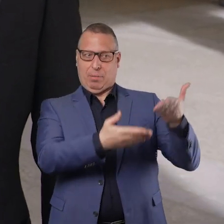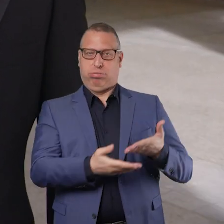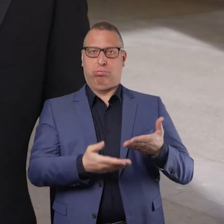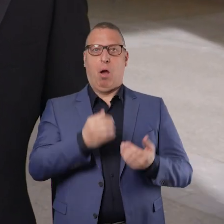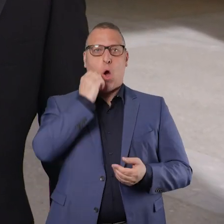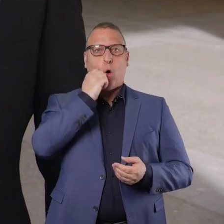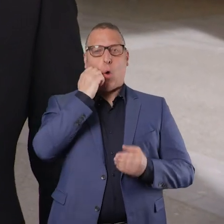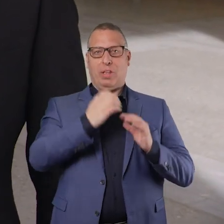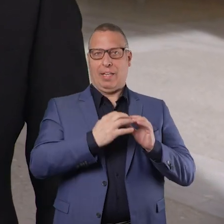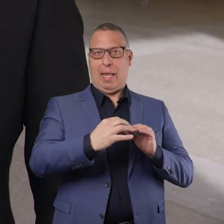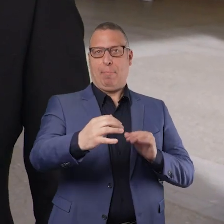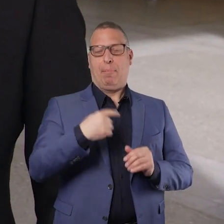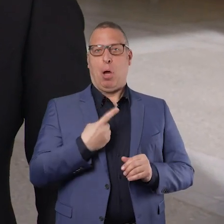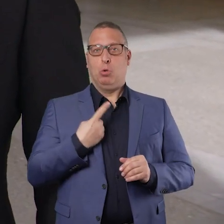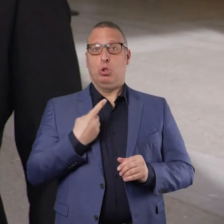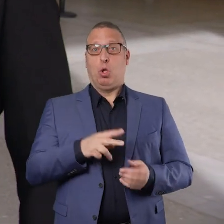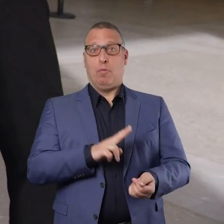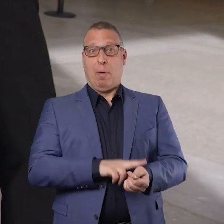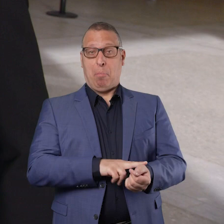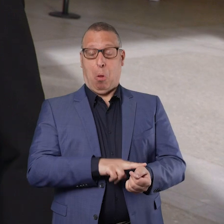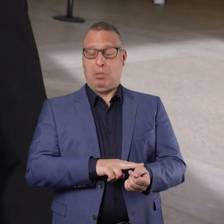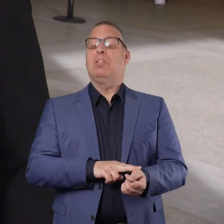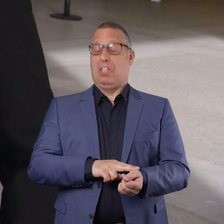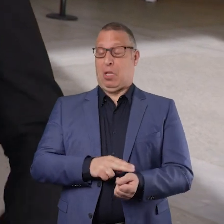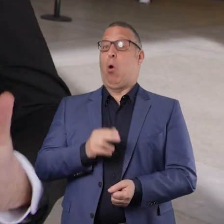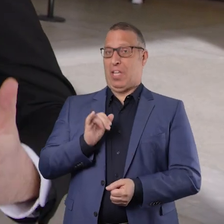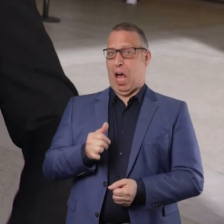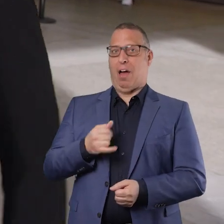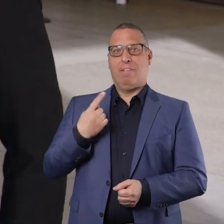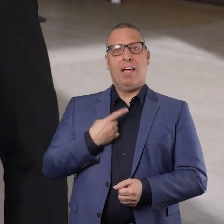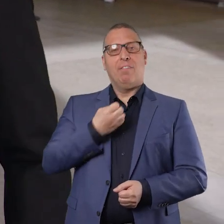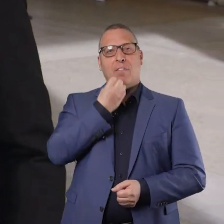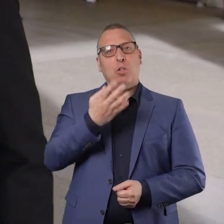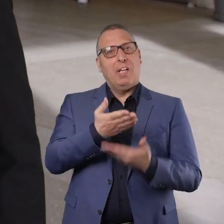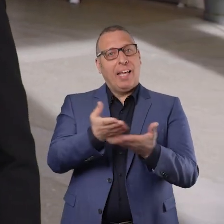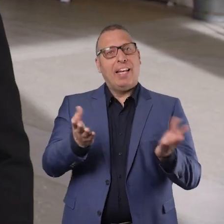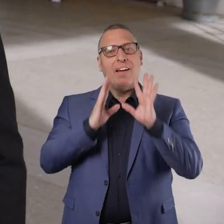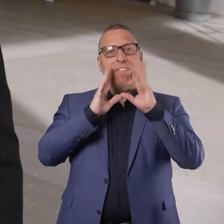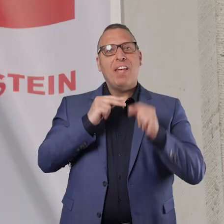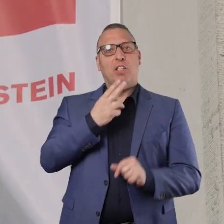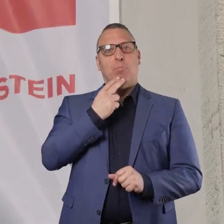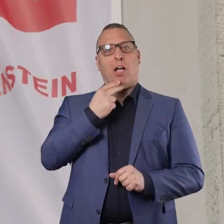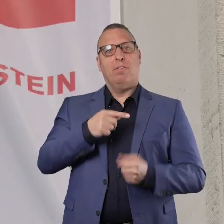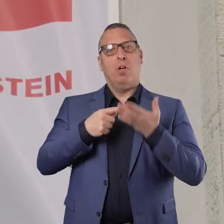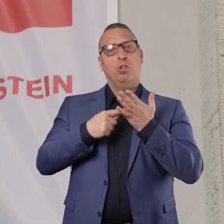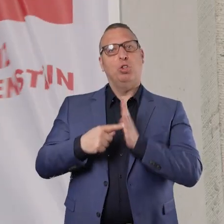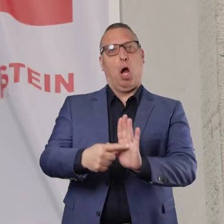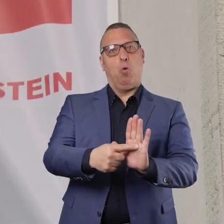Auf dem roten Teppich. Bei uns steigt auch schon der Puls, oder? Absolut. Und wir wünschen Ihnen dann viel Vergnügen bei dieser Show.